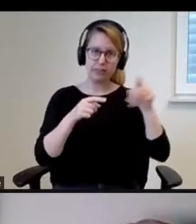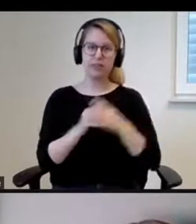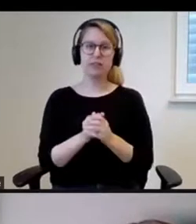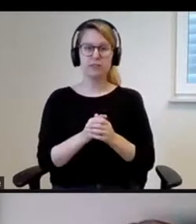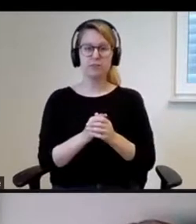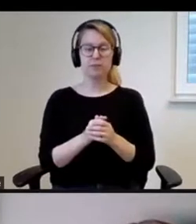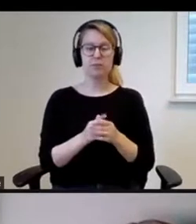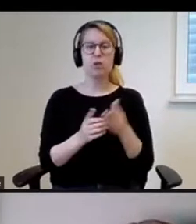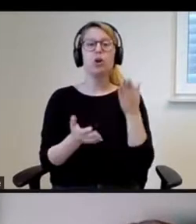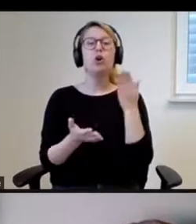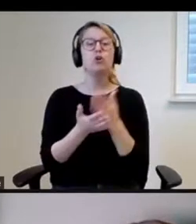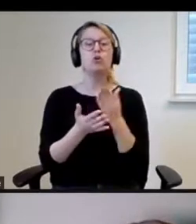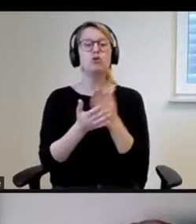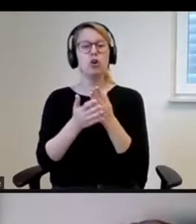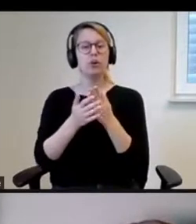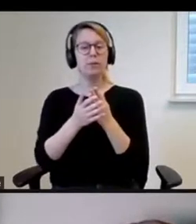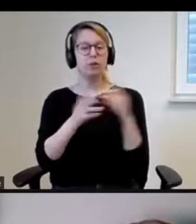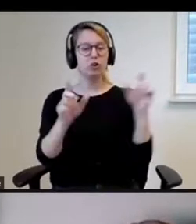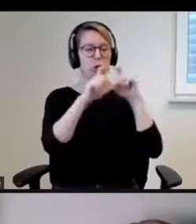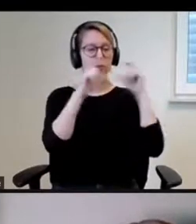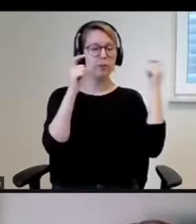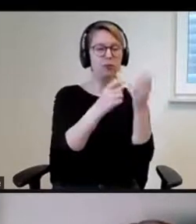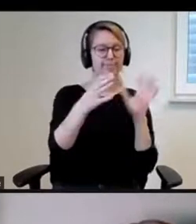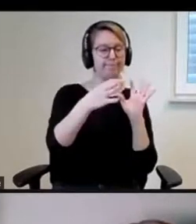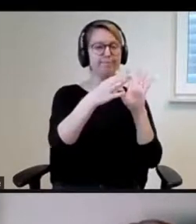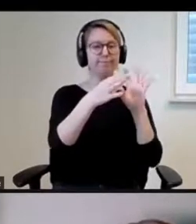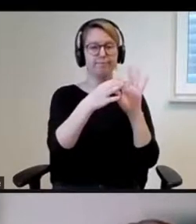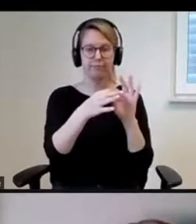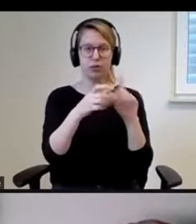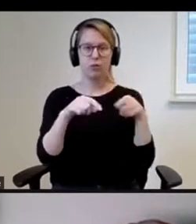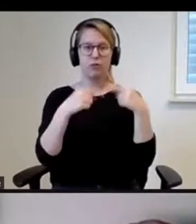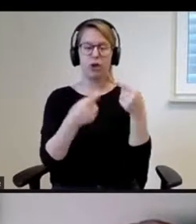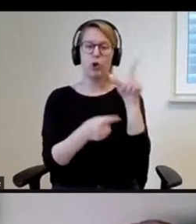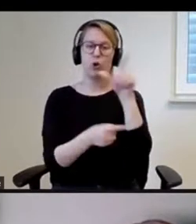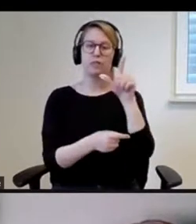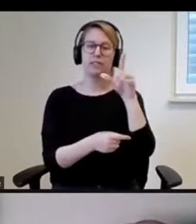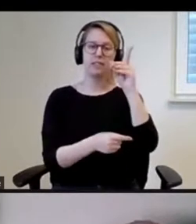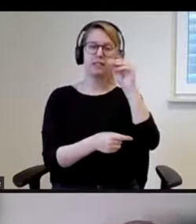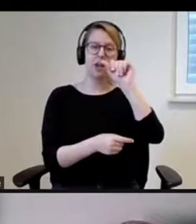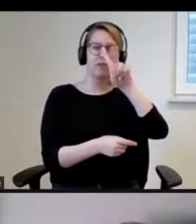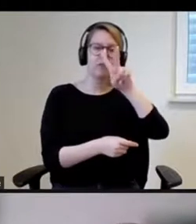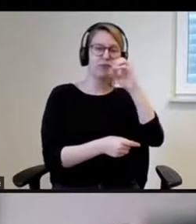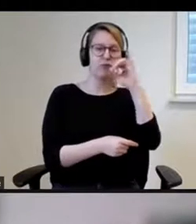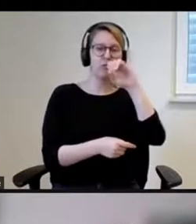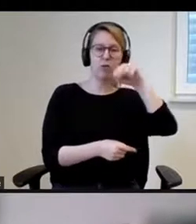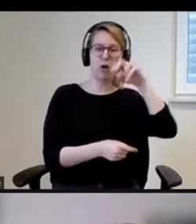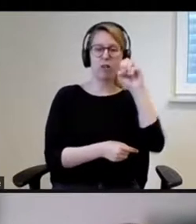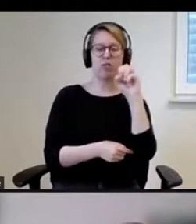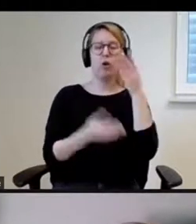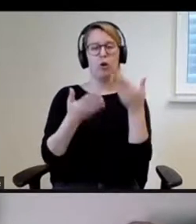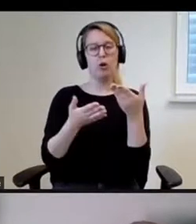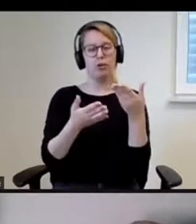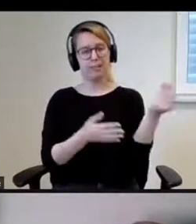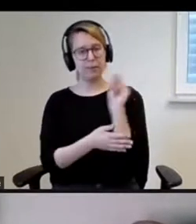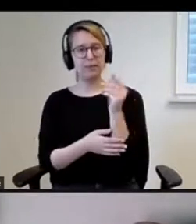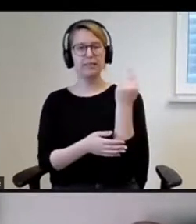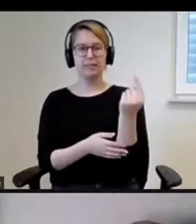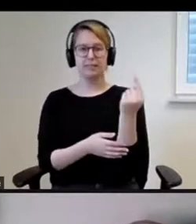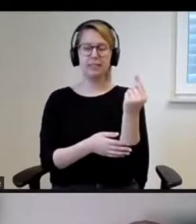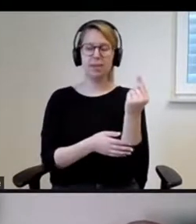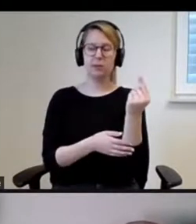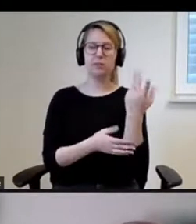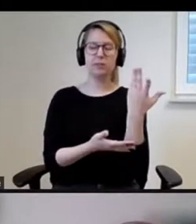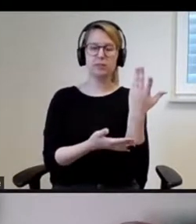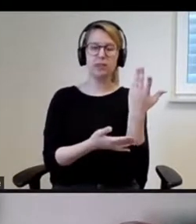avons parmi nous Lucie Davoine, qui est chef en fonction de l'unité handicap et inclusion à la Commission européenne. À